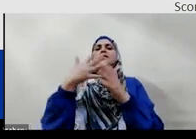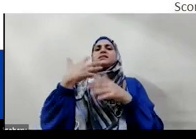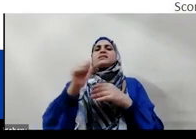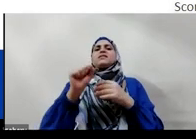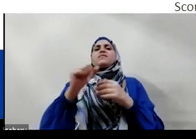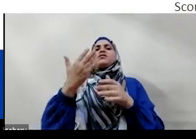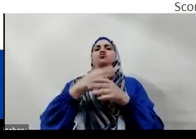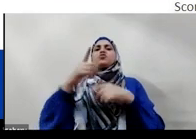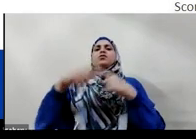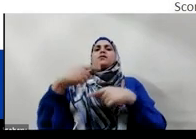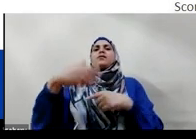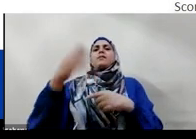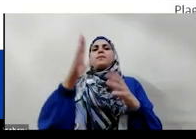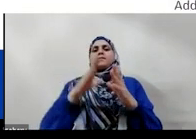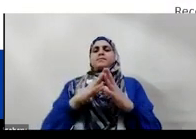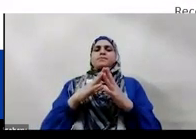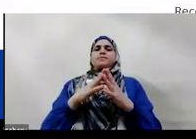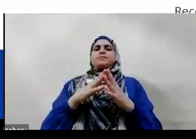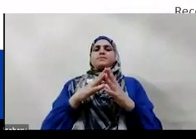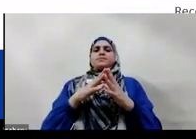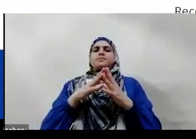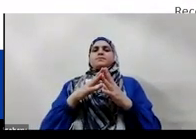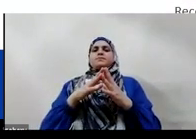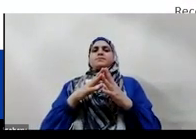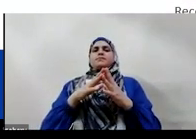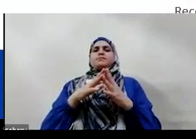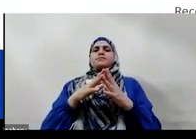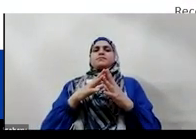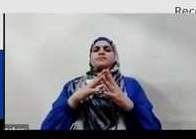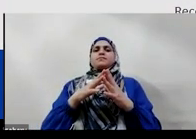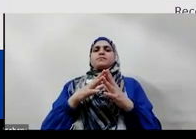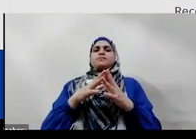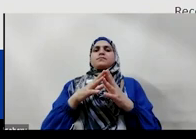الدوكيمنت يعني يتعمل له سيف على الأبلكيشن بتاعي.